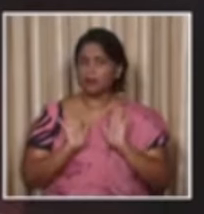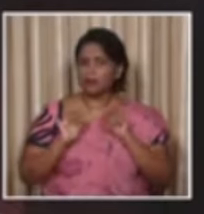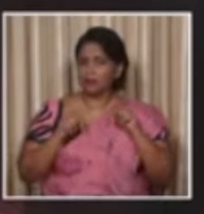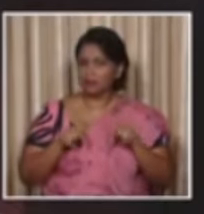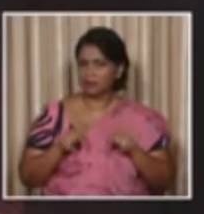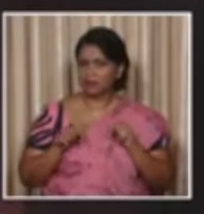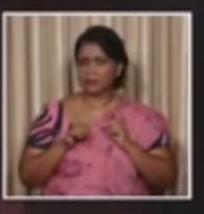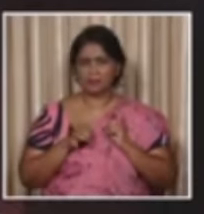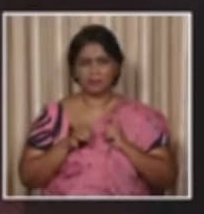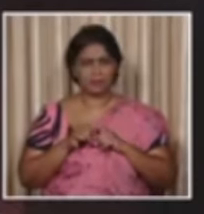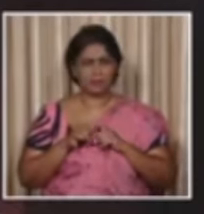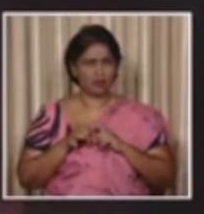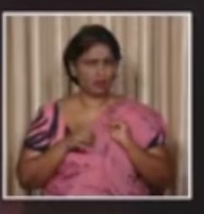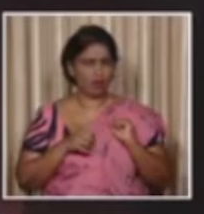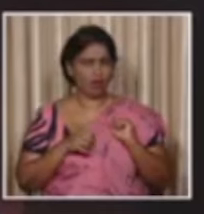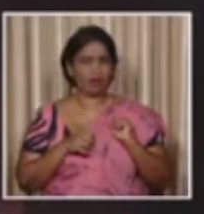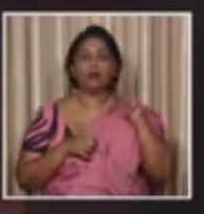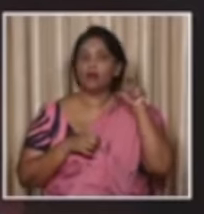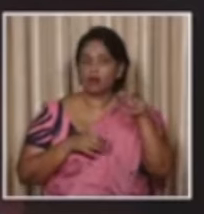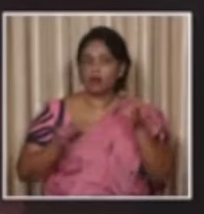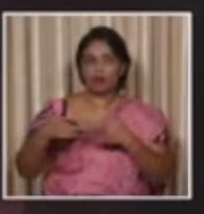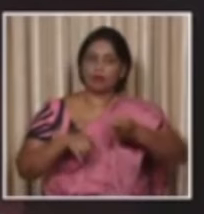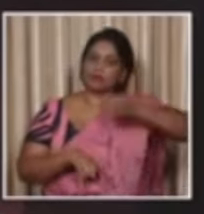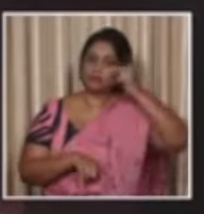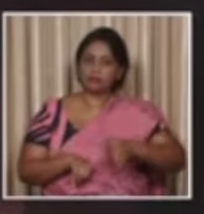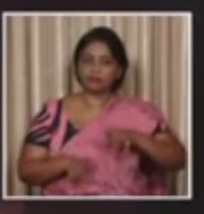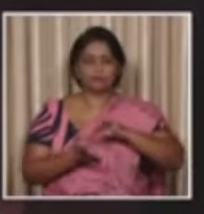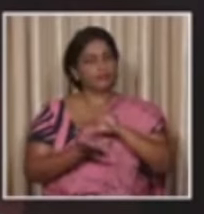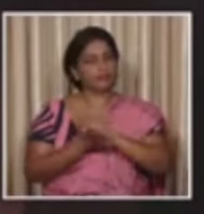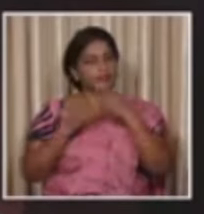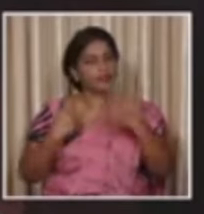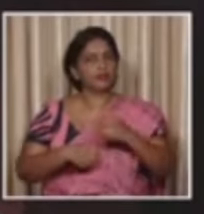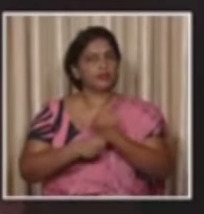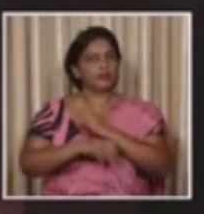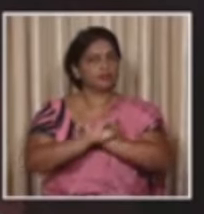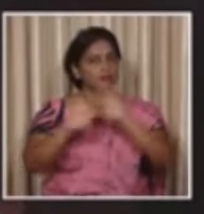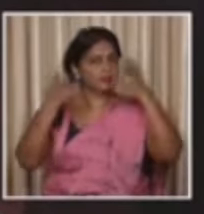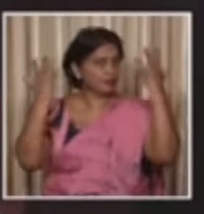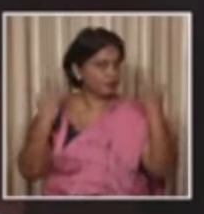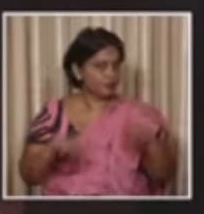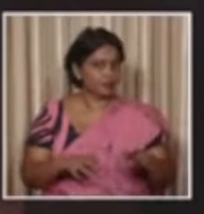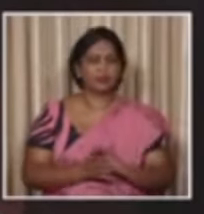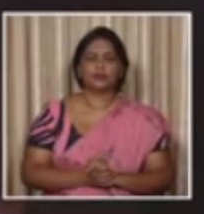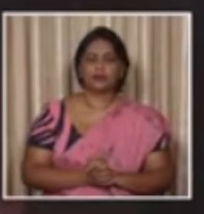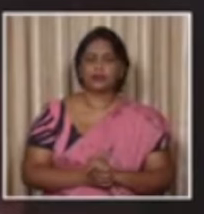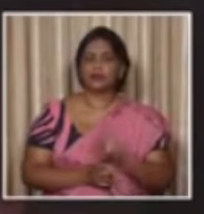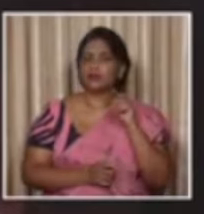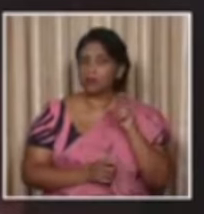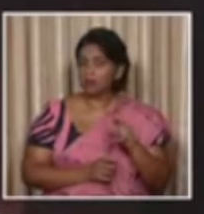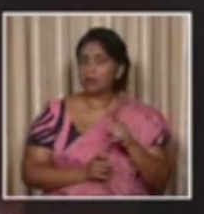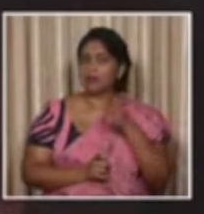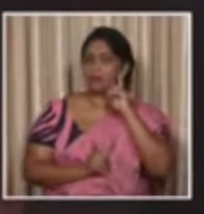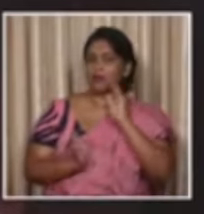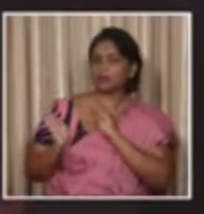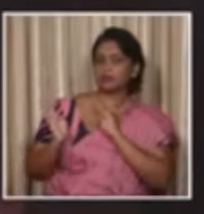ප්‍රශ්නේ මොකක්ද? ඔබතුමාලා කැබිනට් තීන්දුවත් අරගෙන ගැසට් පත්‍රයත් නිකුත් කරලා ඔබතුමාලා පමා